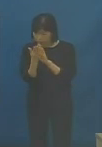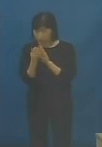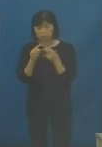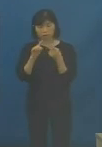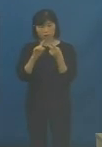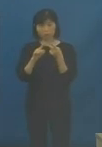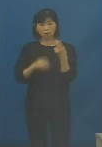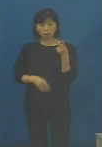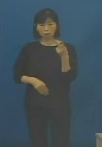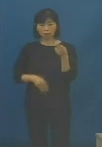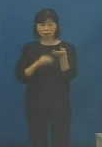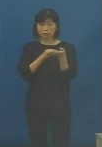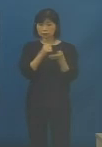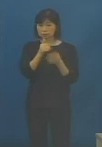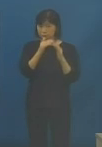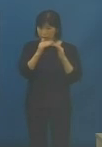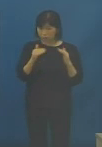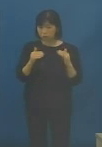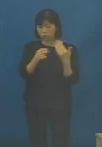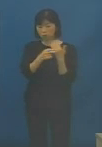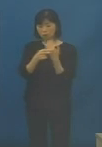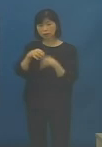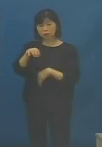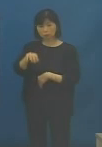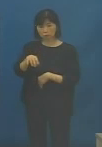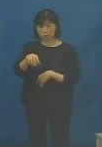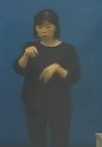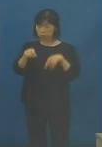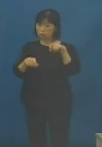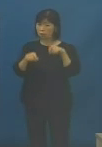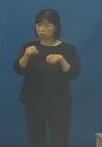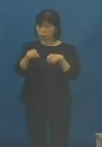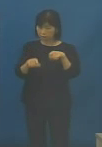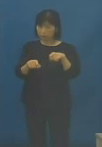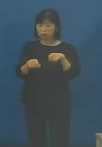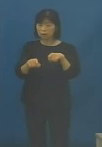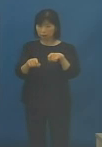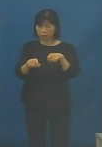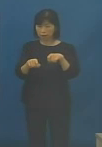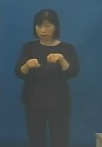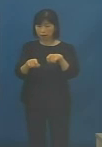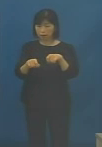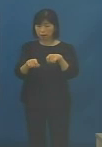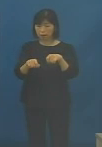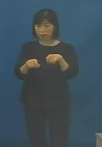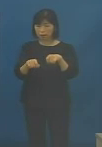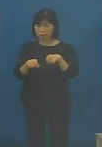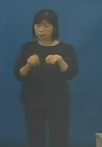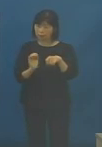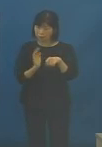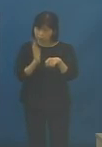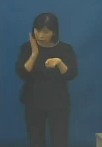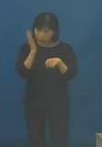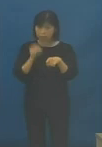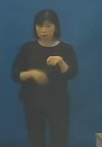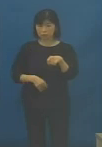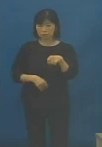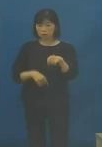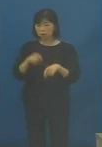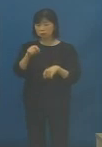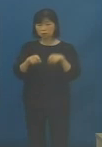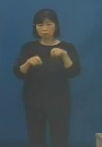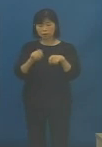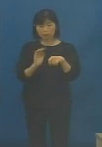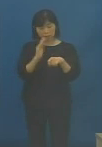まあ医師会やその保健所との調整がこのうまく今いってないというか、そこが調整できなかったところが多いから